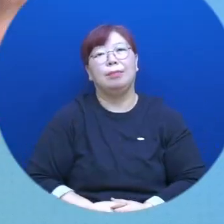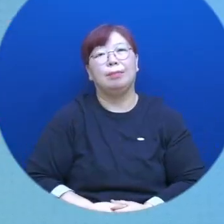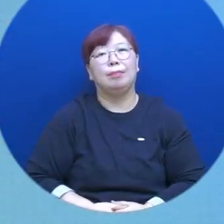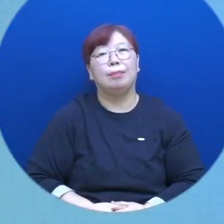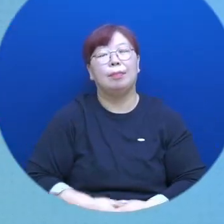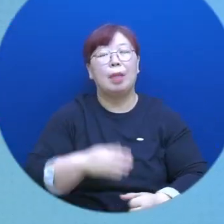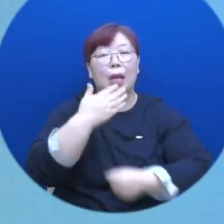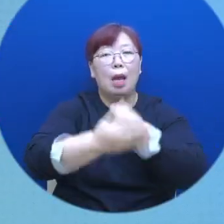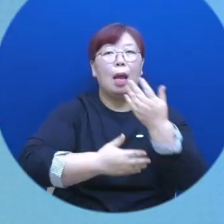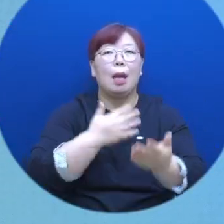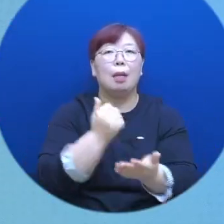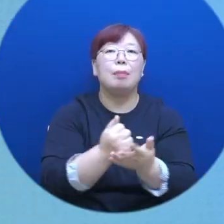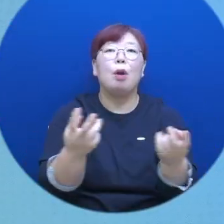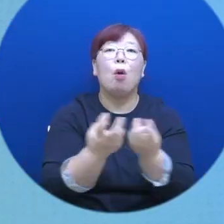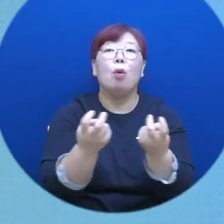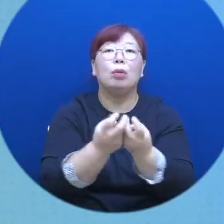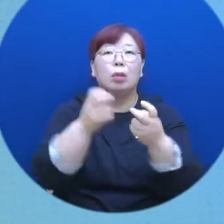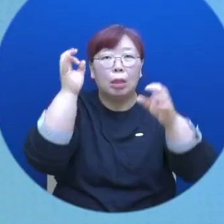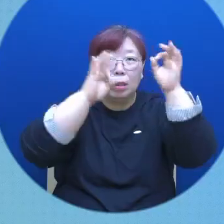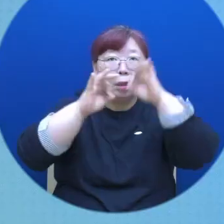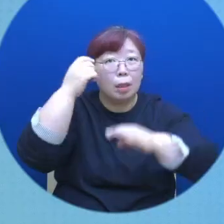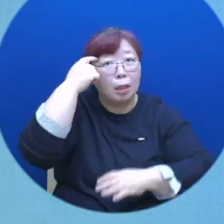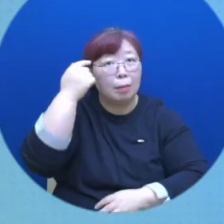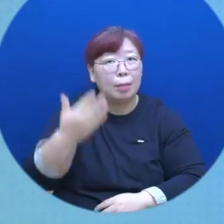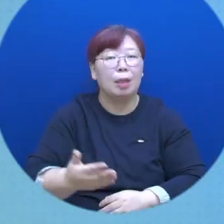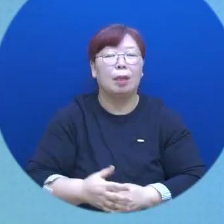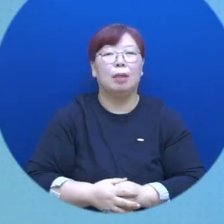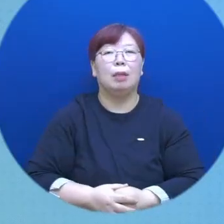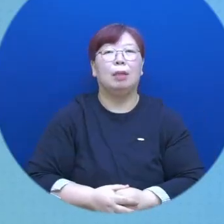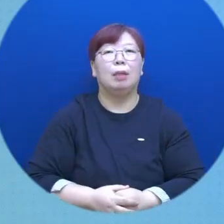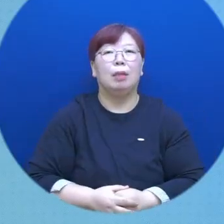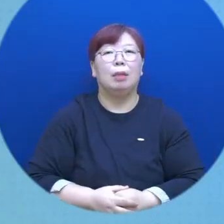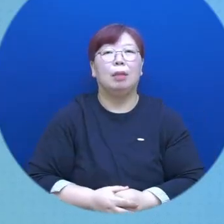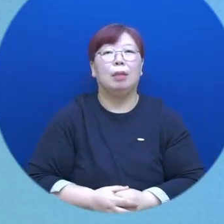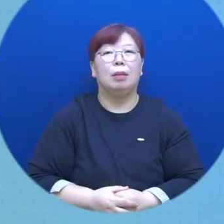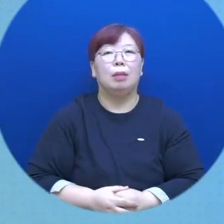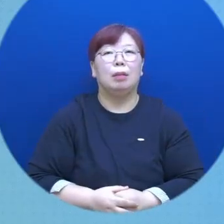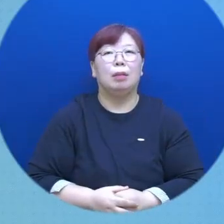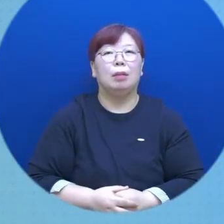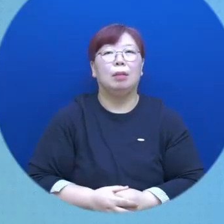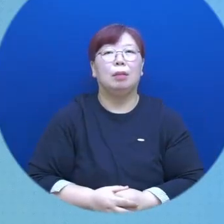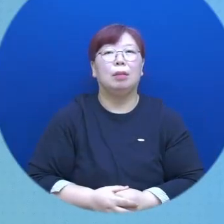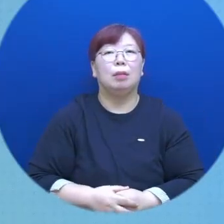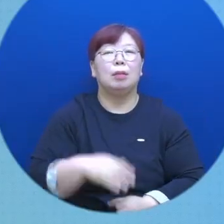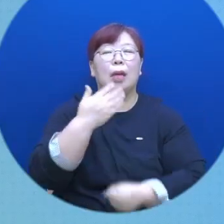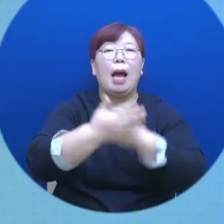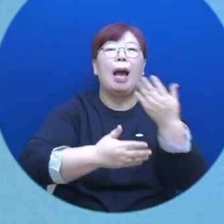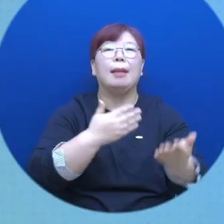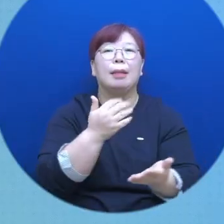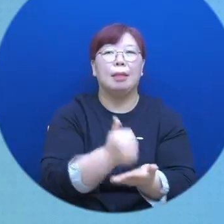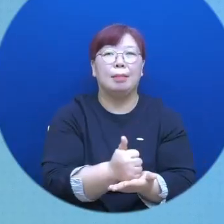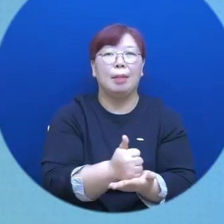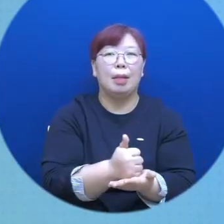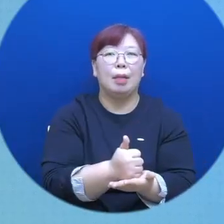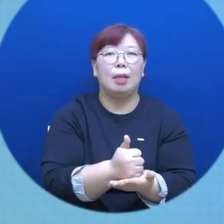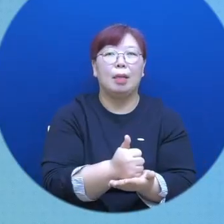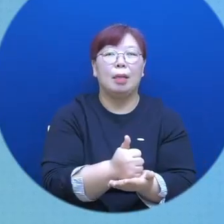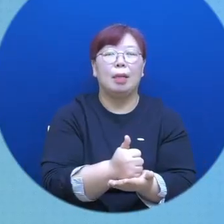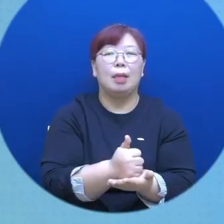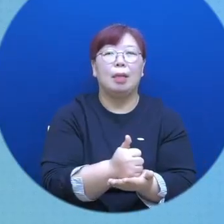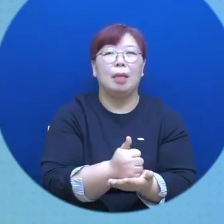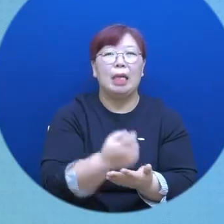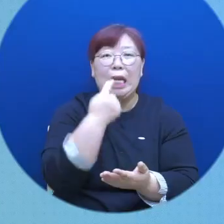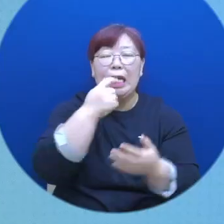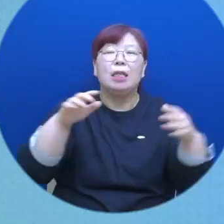하나님이 어떻게 찾아갑니까? 본문에 보면 어떻게? 하나님의 사자를 보내요.